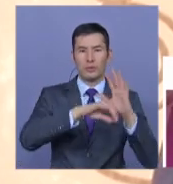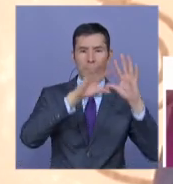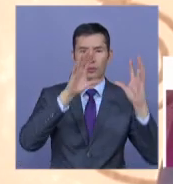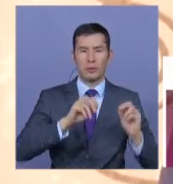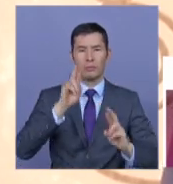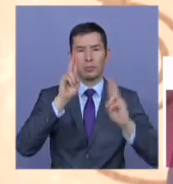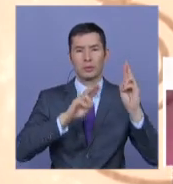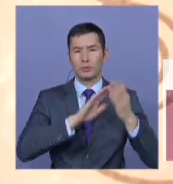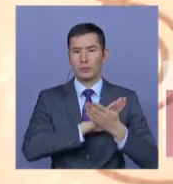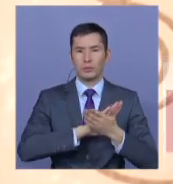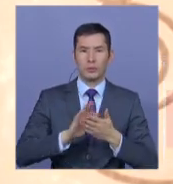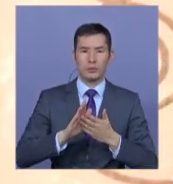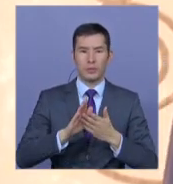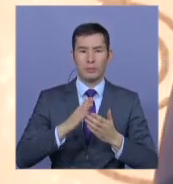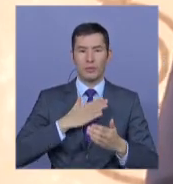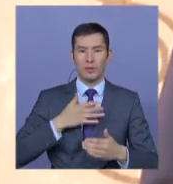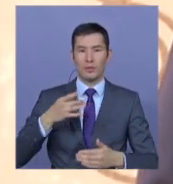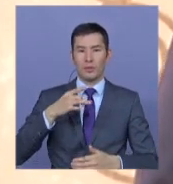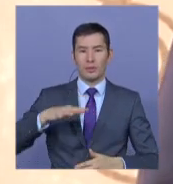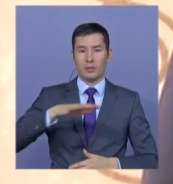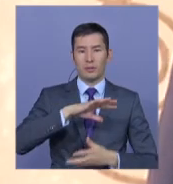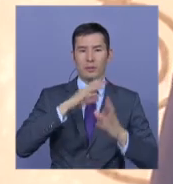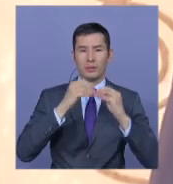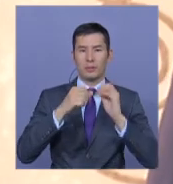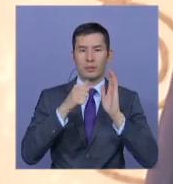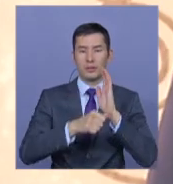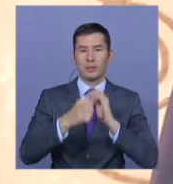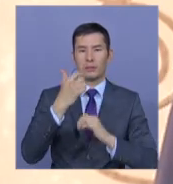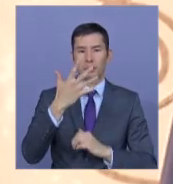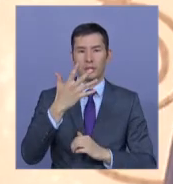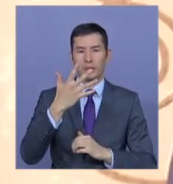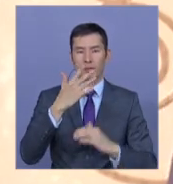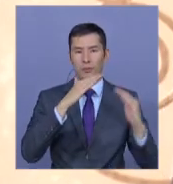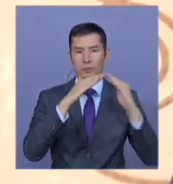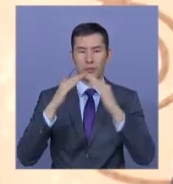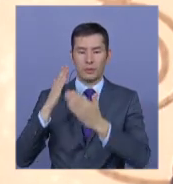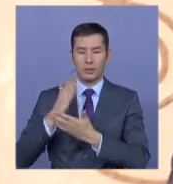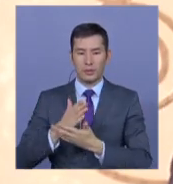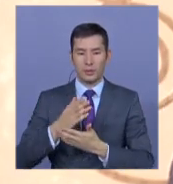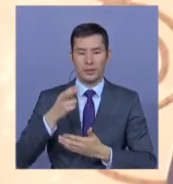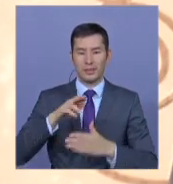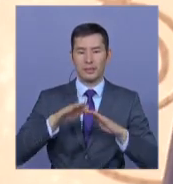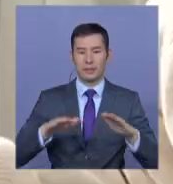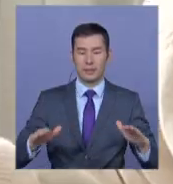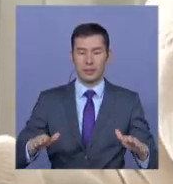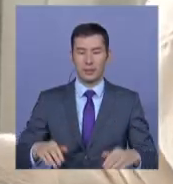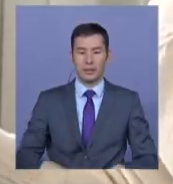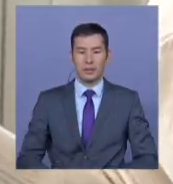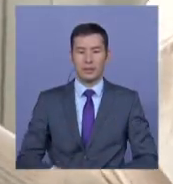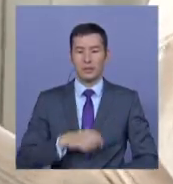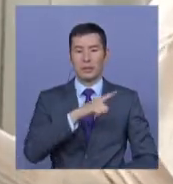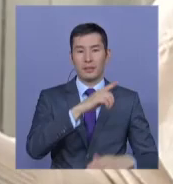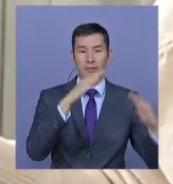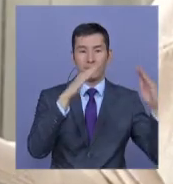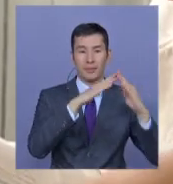сай, ауданымыз бойынша 65 балабақша балапан бағдарламасымен жұмыс жасайды, жекеменшік балабақшалардың ішінде. Балабақшаны